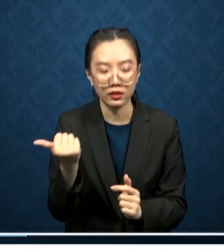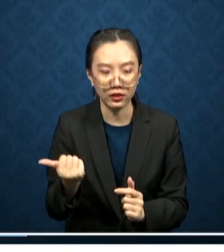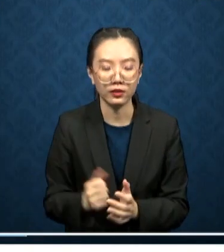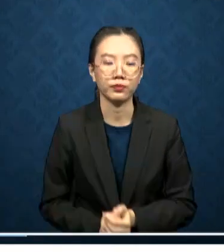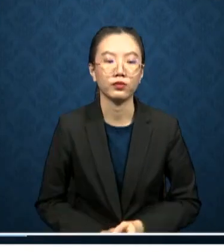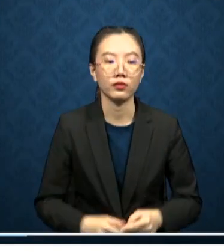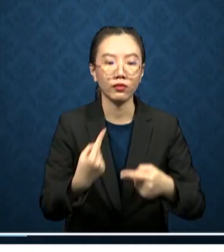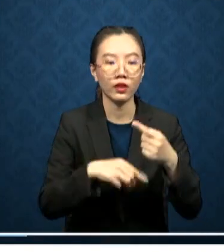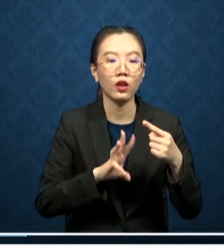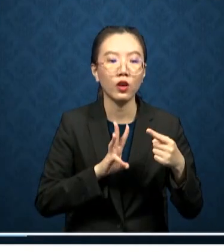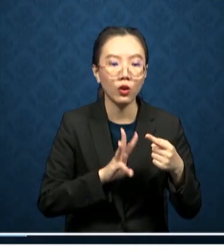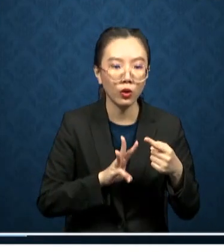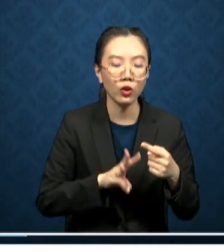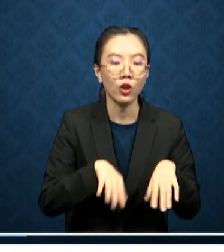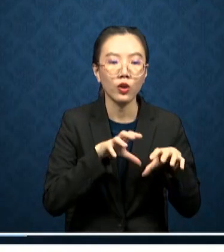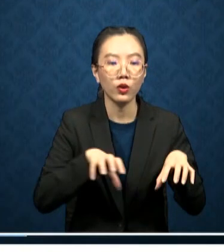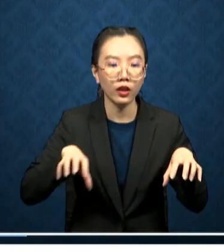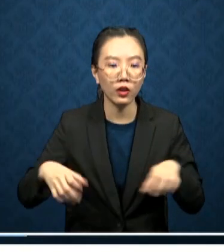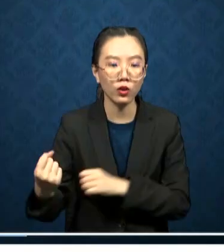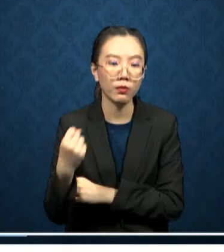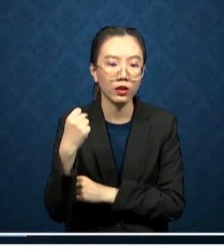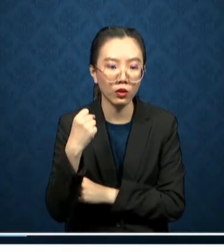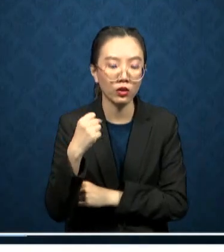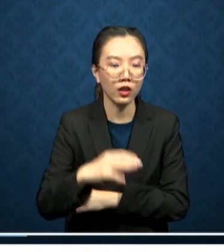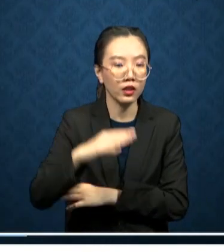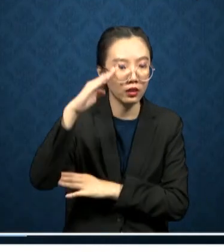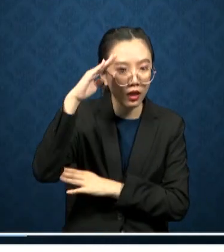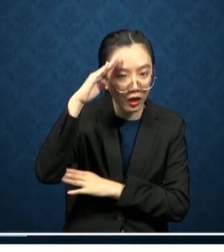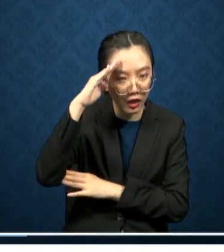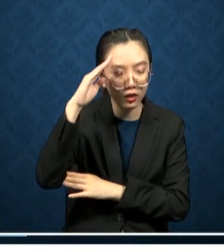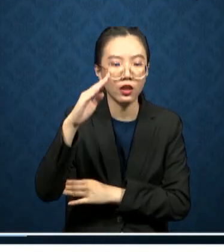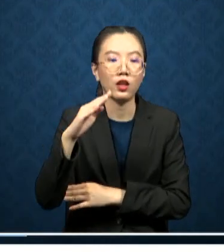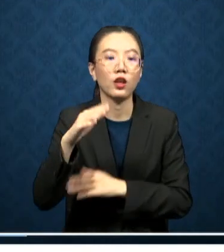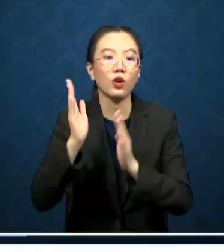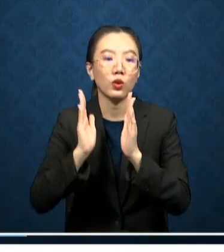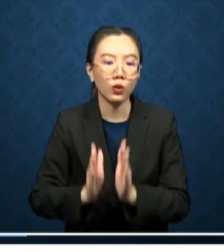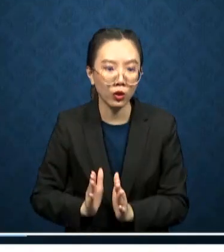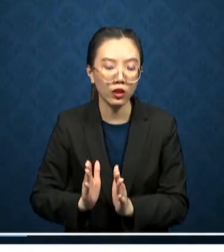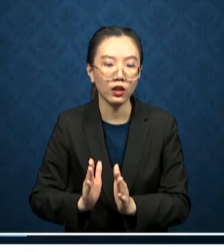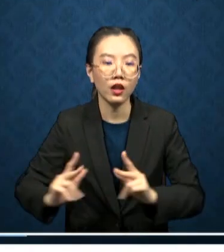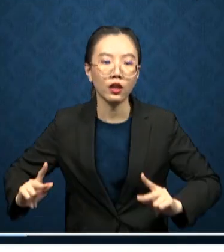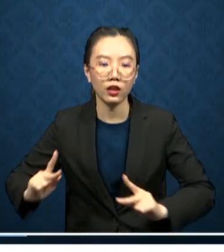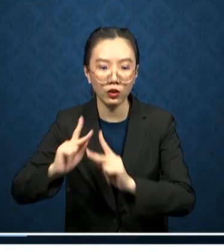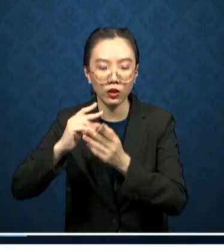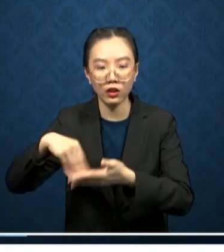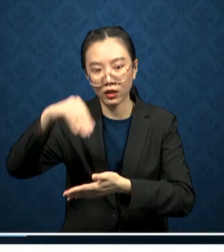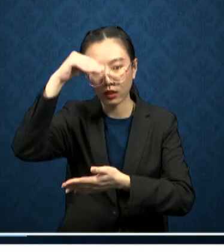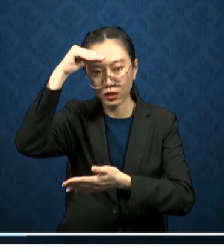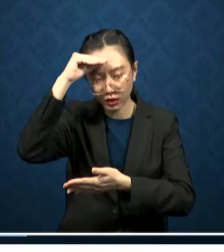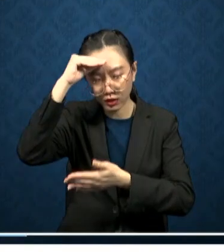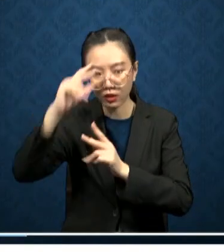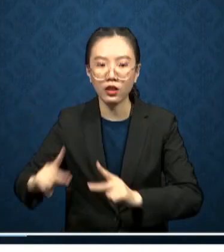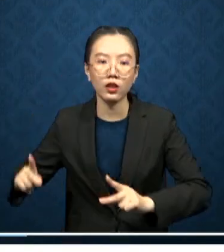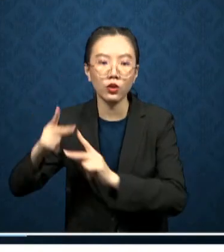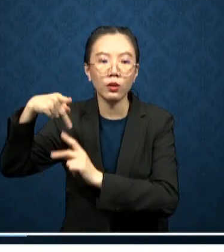6. หน่วยงานคามมนคงทั้งฝ่ายทหารพลลเลือนโยเฉพาะกระส่วงศึษาธิการกระสฆนา